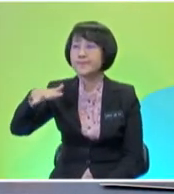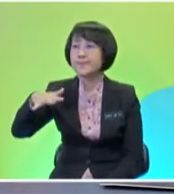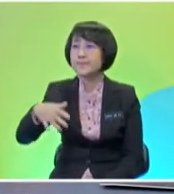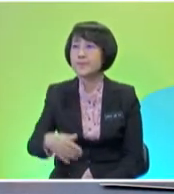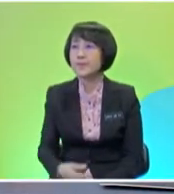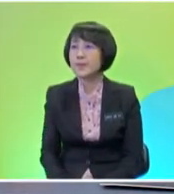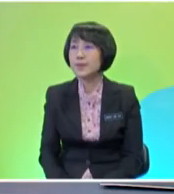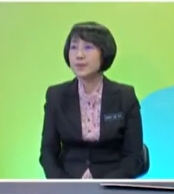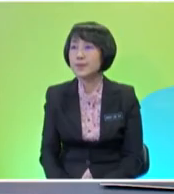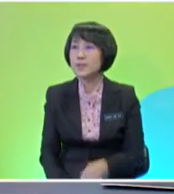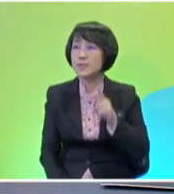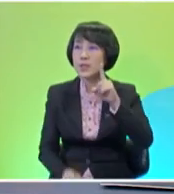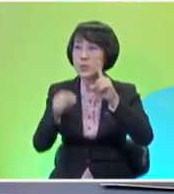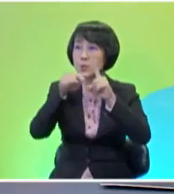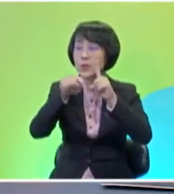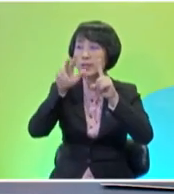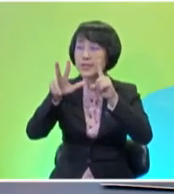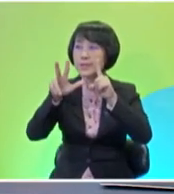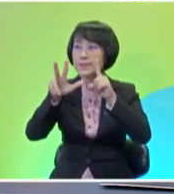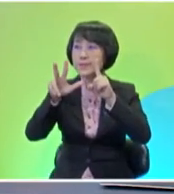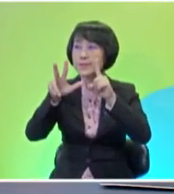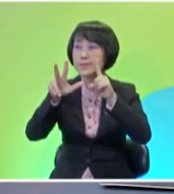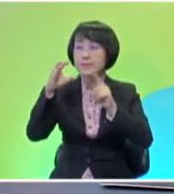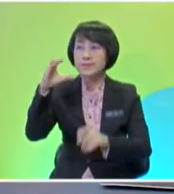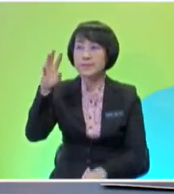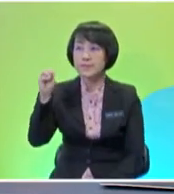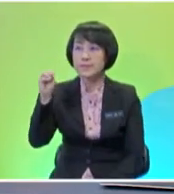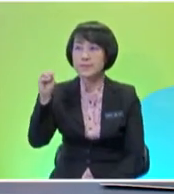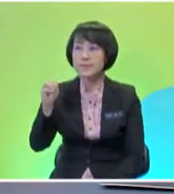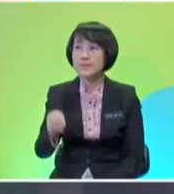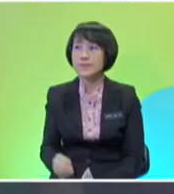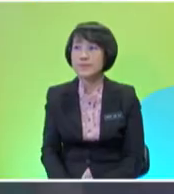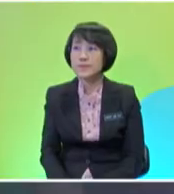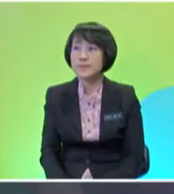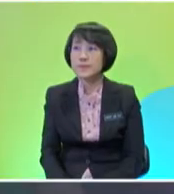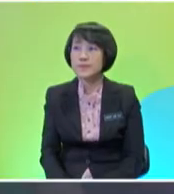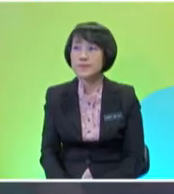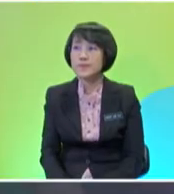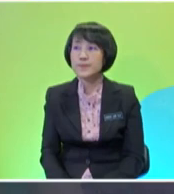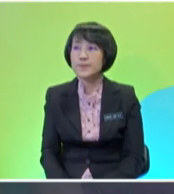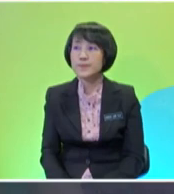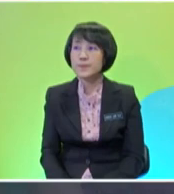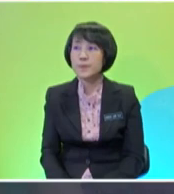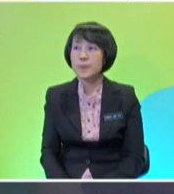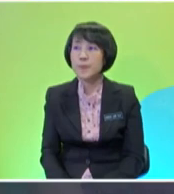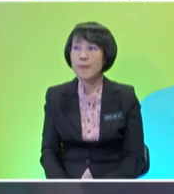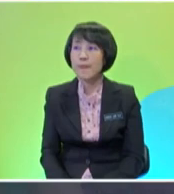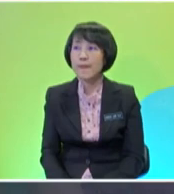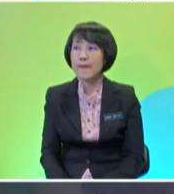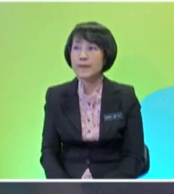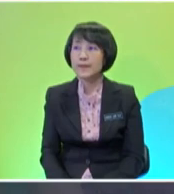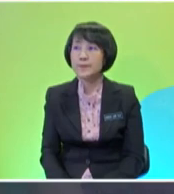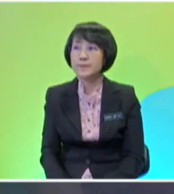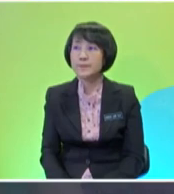1.1 1.3 cikgu. 1.3 kat atas. Okey, suka saya nak ingatkan, okay, contoh kalau mungkin cameraman